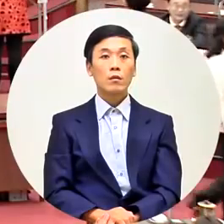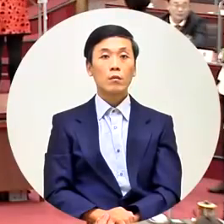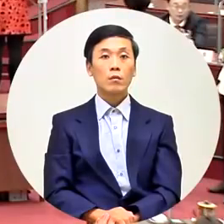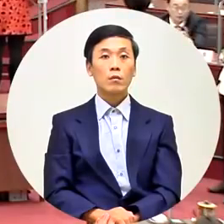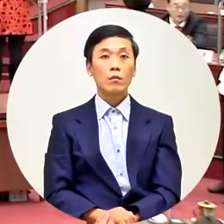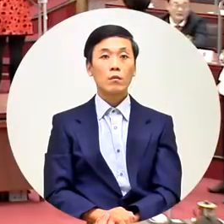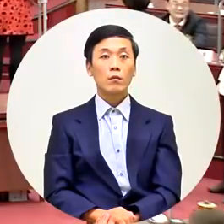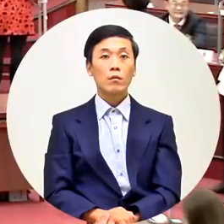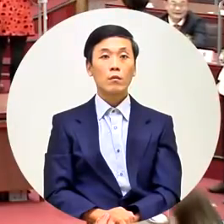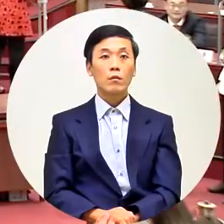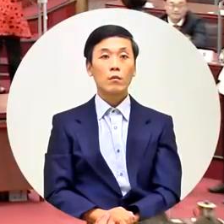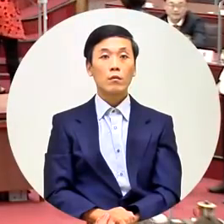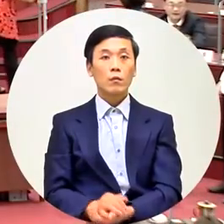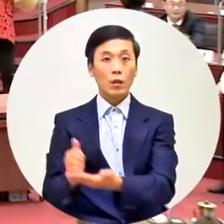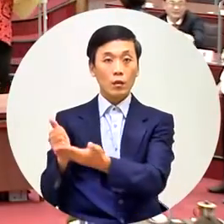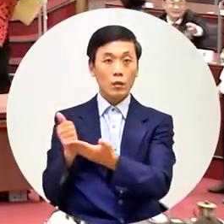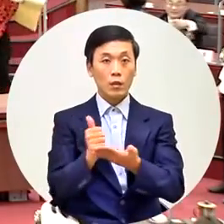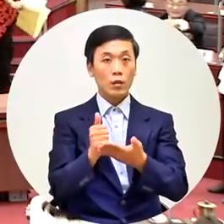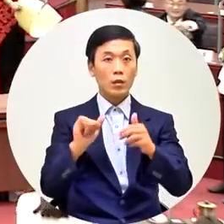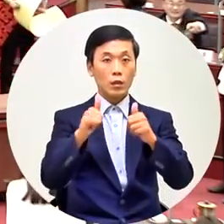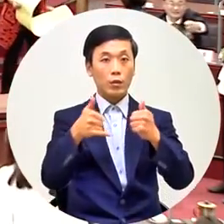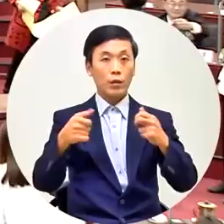请李雅慧议员领取选票。